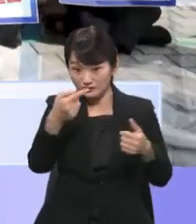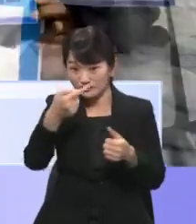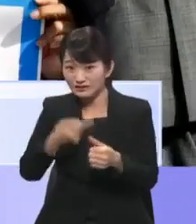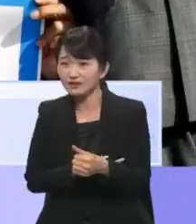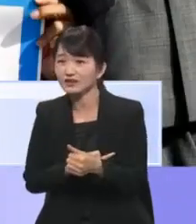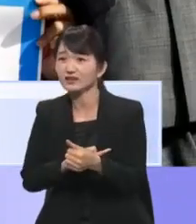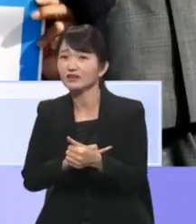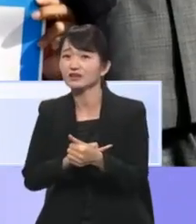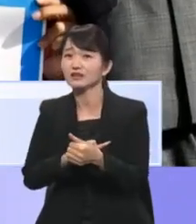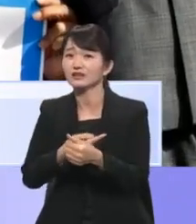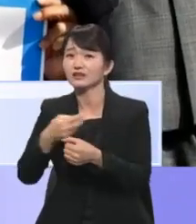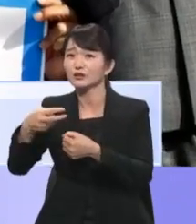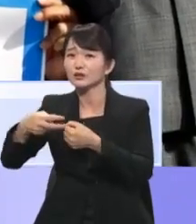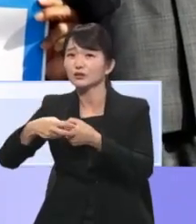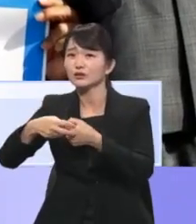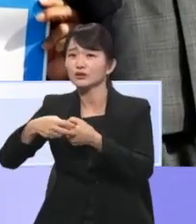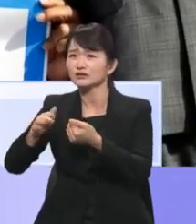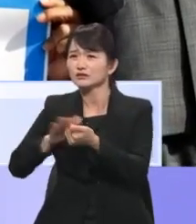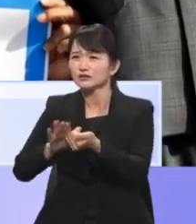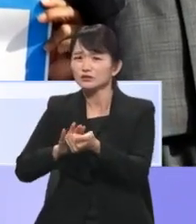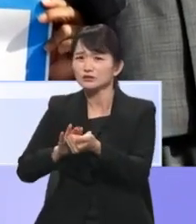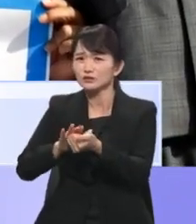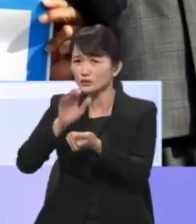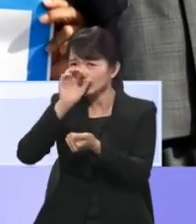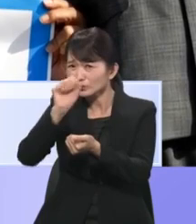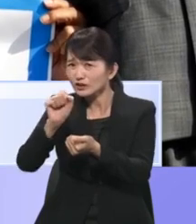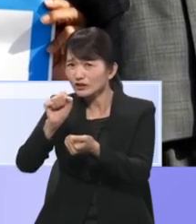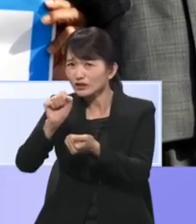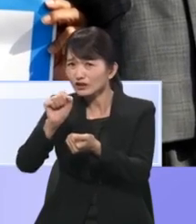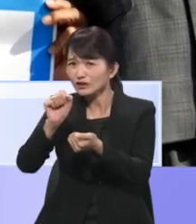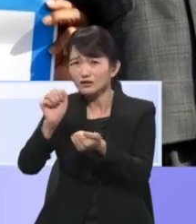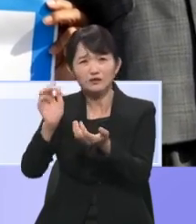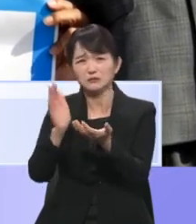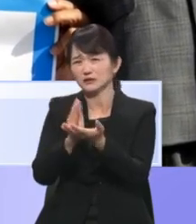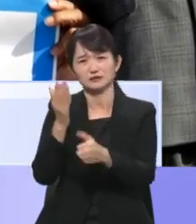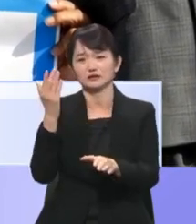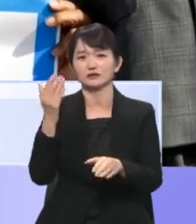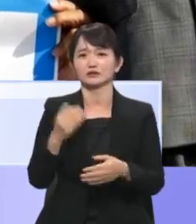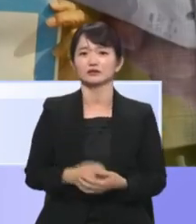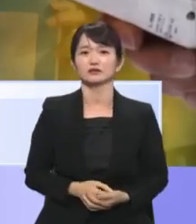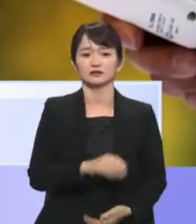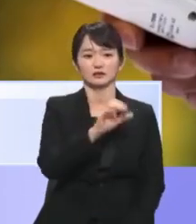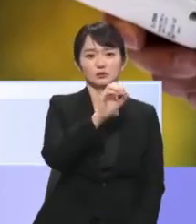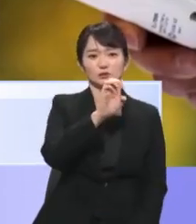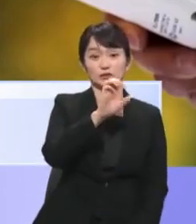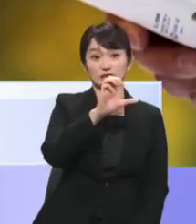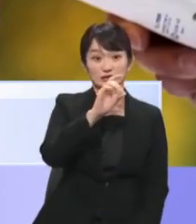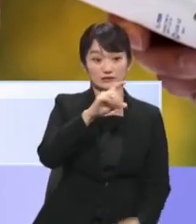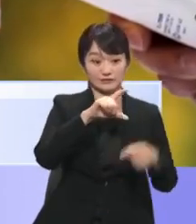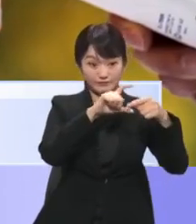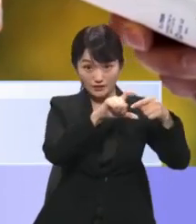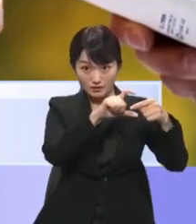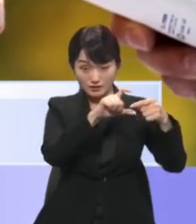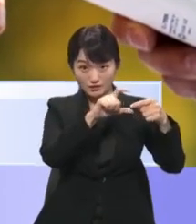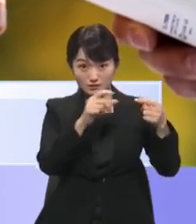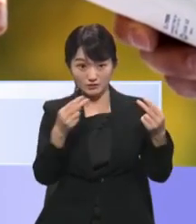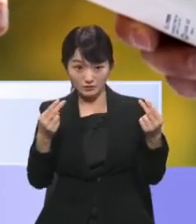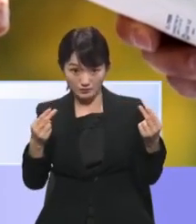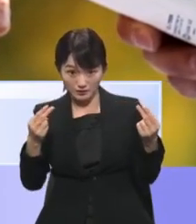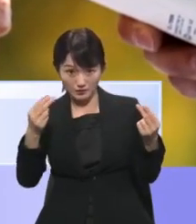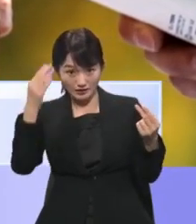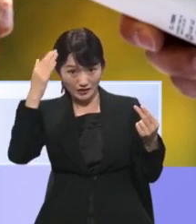것은 저는 논리적인 비약이라고 생각합니다 그니까 예를 들면 우리가 OECD 평균 이야기 많이 하는 OCD 평균보다 의사수가 적다고